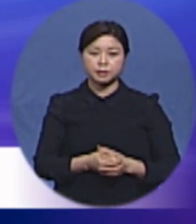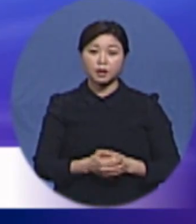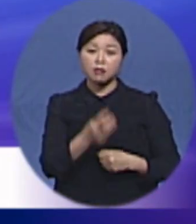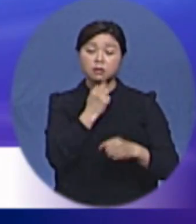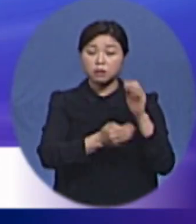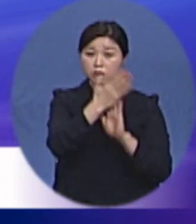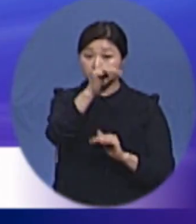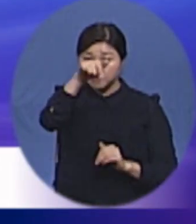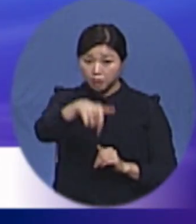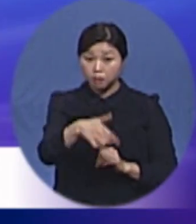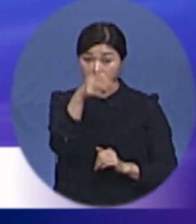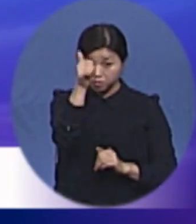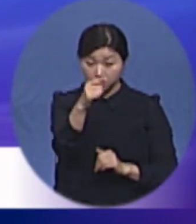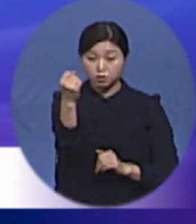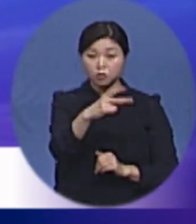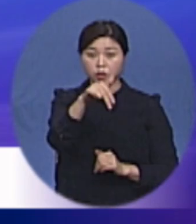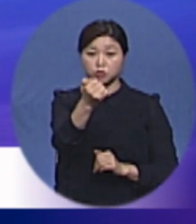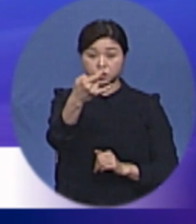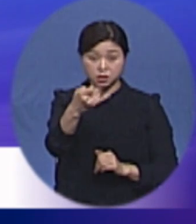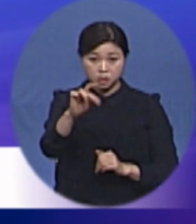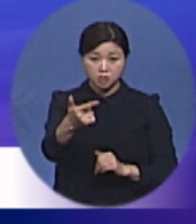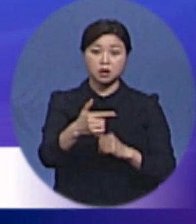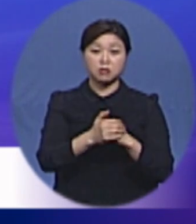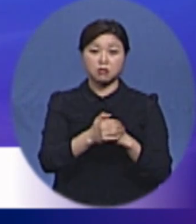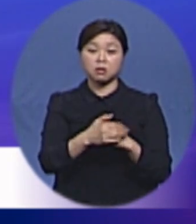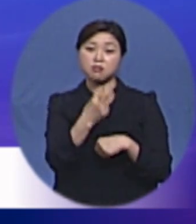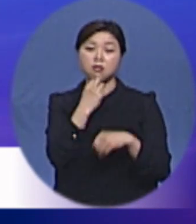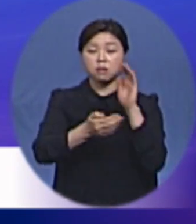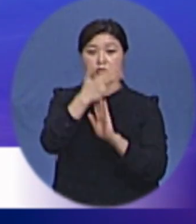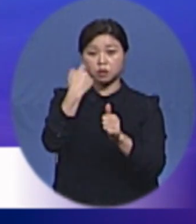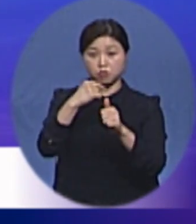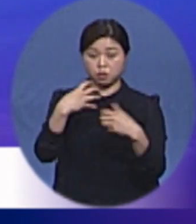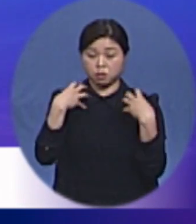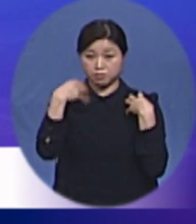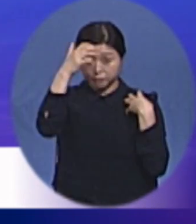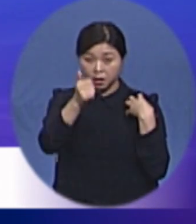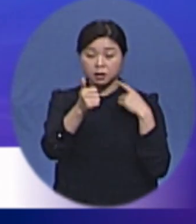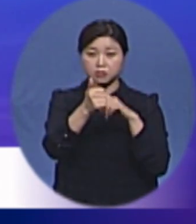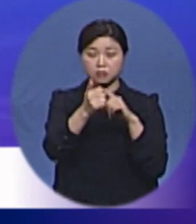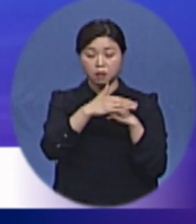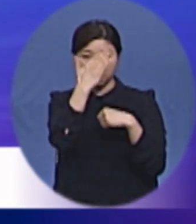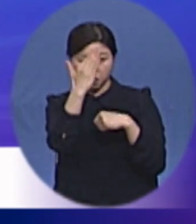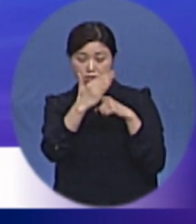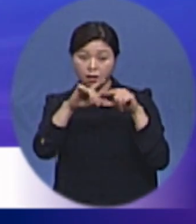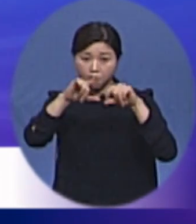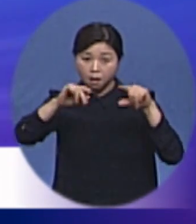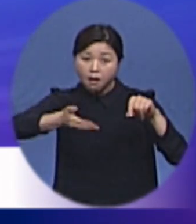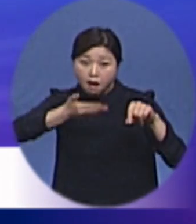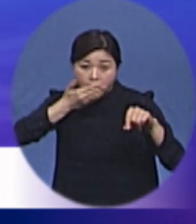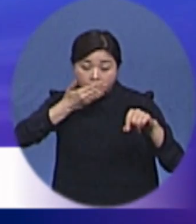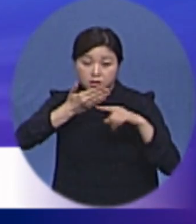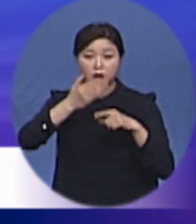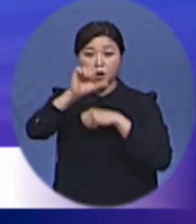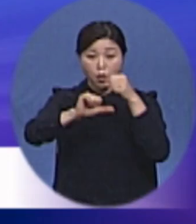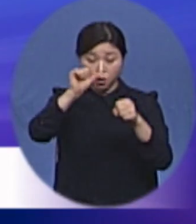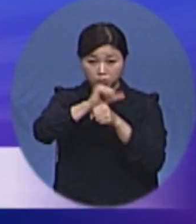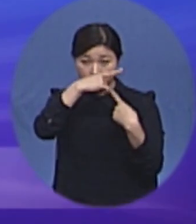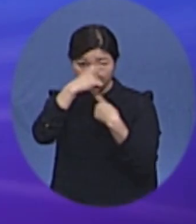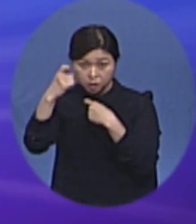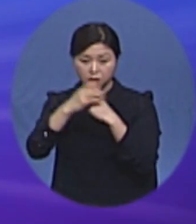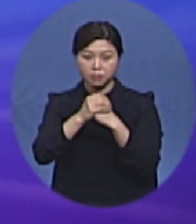서울시 박원순 시장과 조희연 서울시 교육감이 이 무상급식 5주년을 맞아 시민들과 함께 토론회를 열었습니다. 국차연